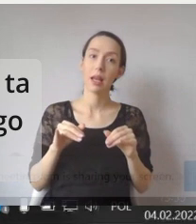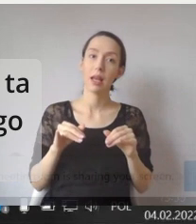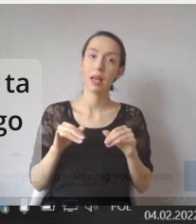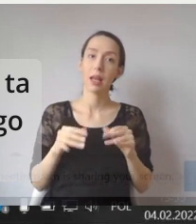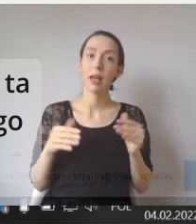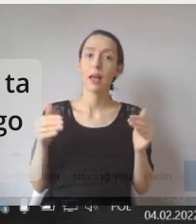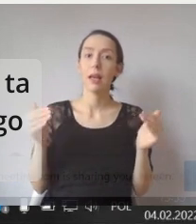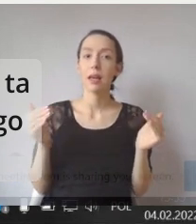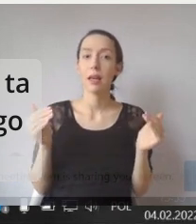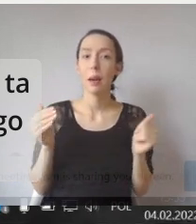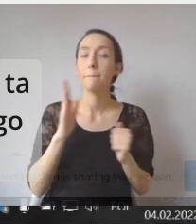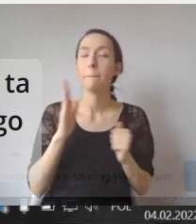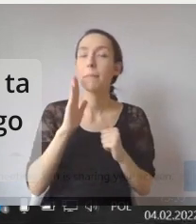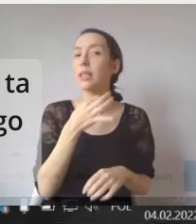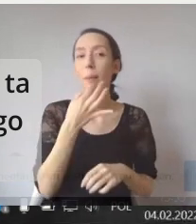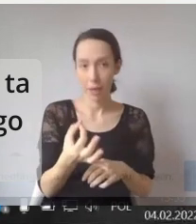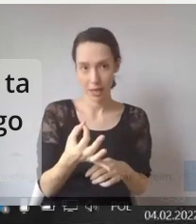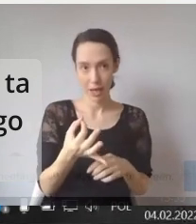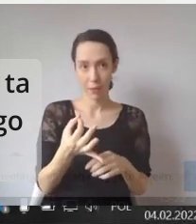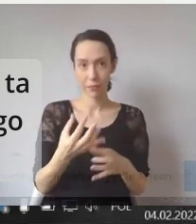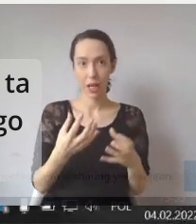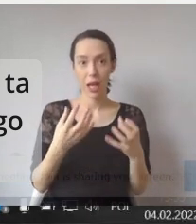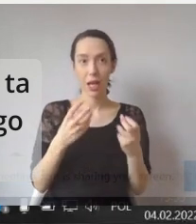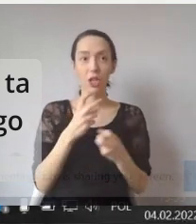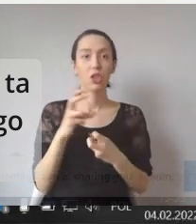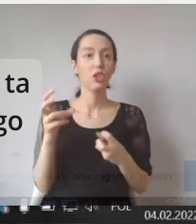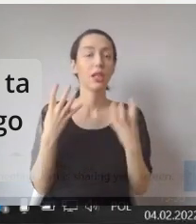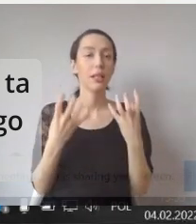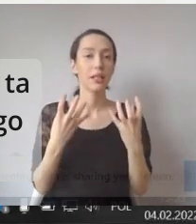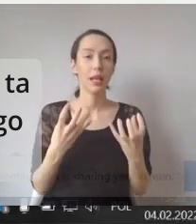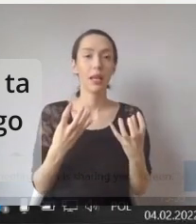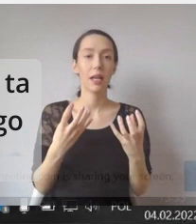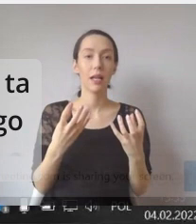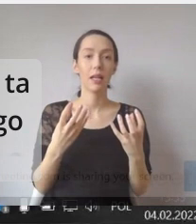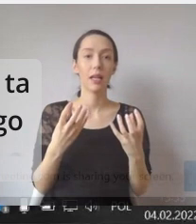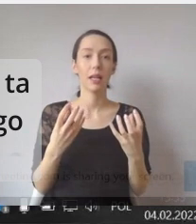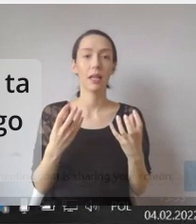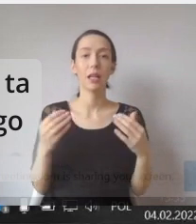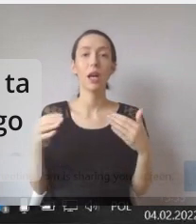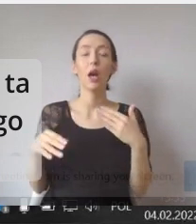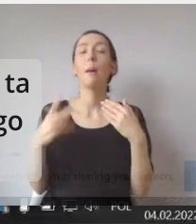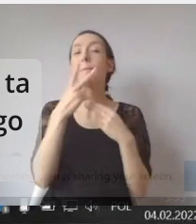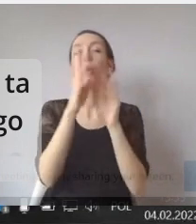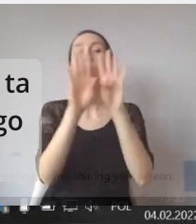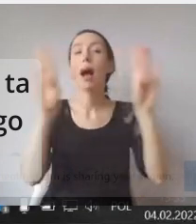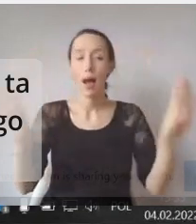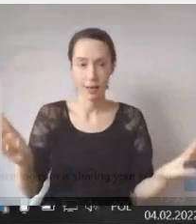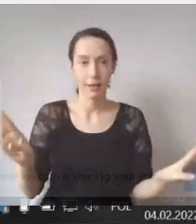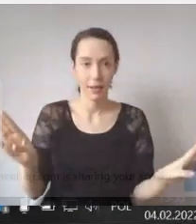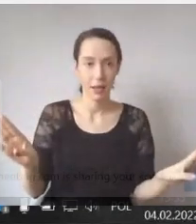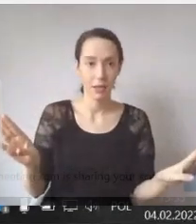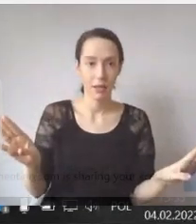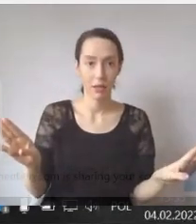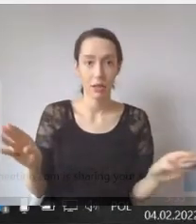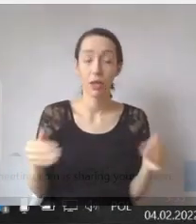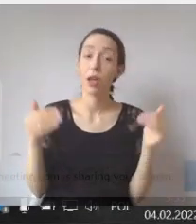system każdorazowo Was będzie pytać, czy chcecie, żeby ta wiadomość została dodana jako rekomendacja do Waszego profilu. Także